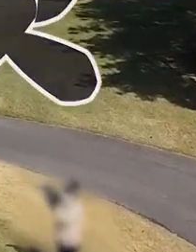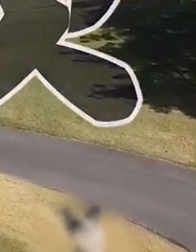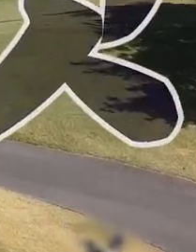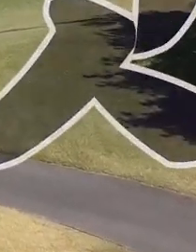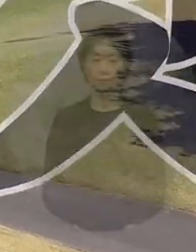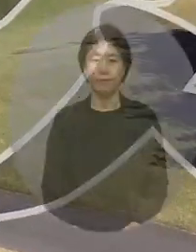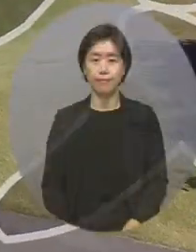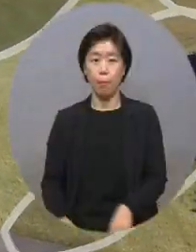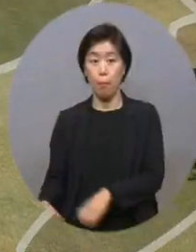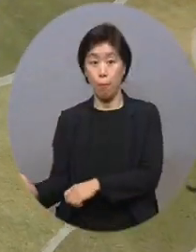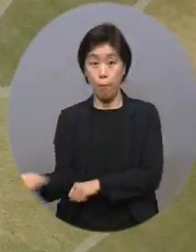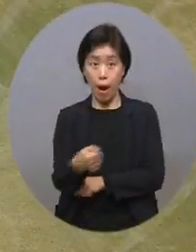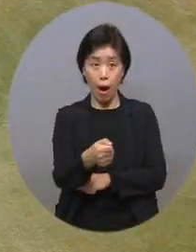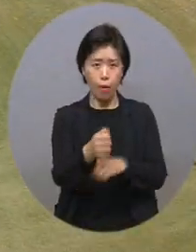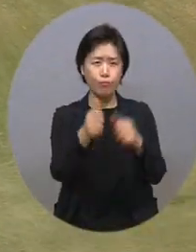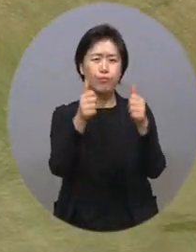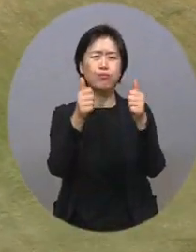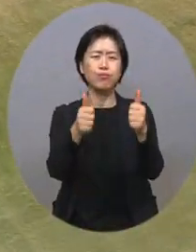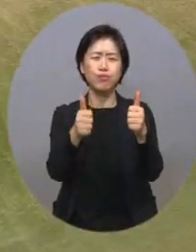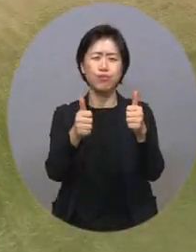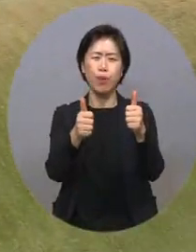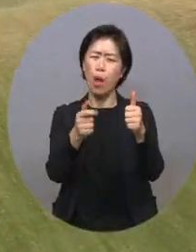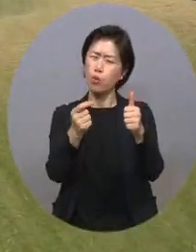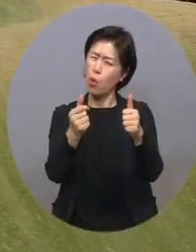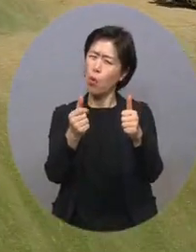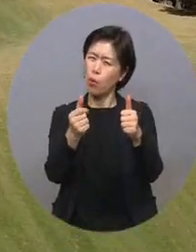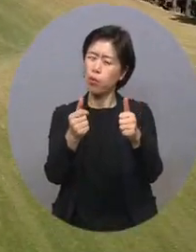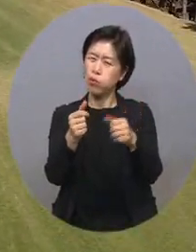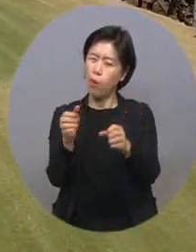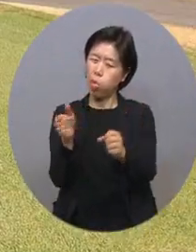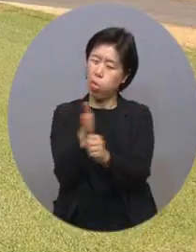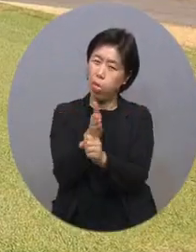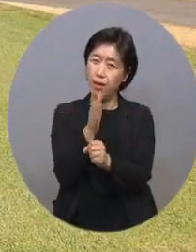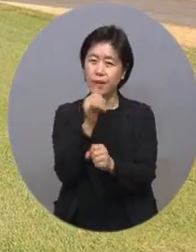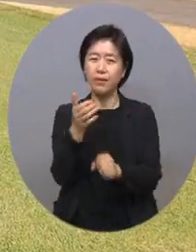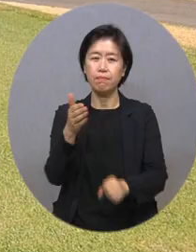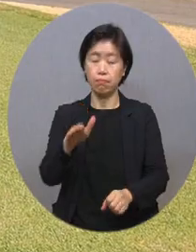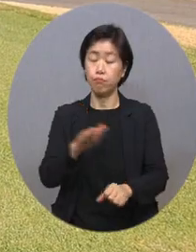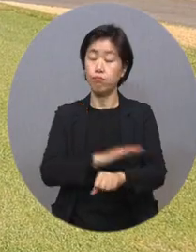샤! 아 살짝 밀리지만 전혀 상관없습니다.